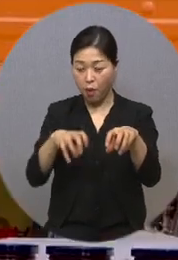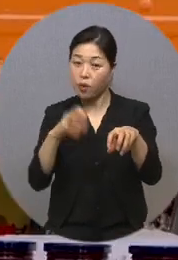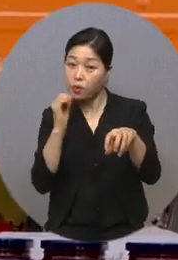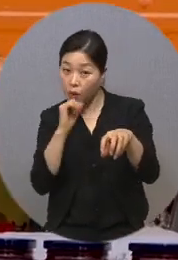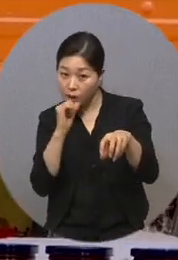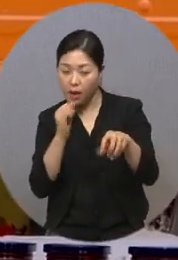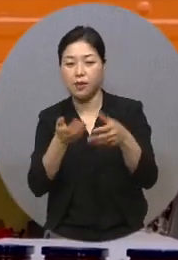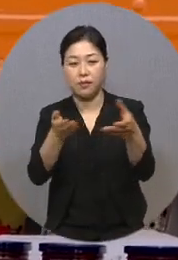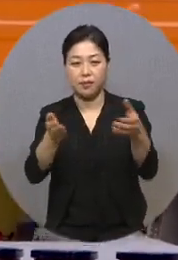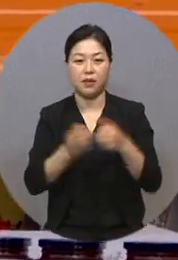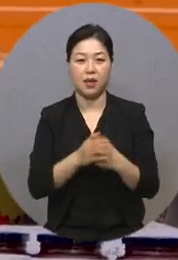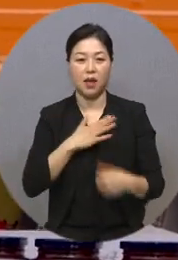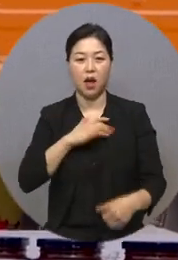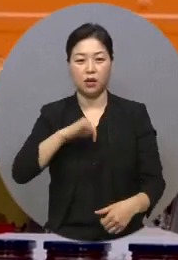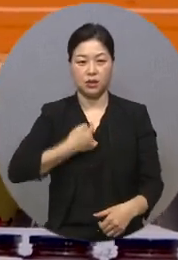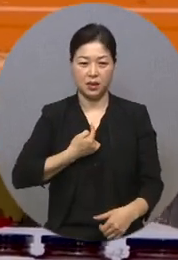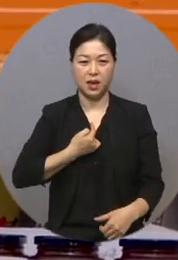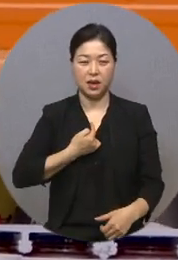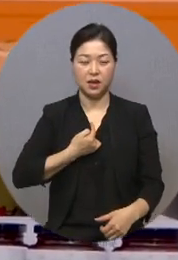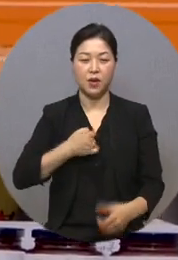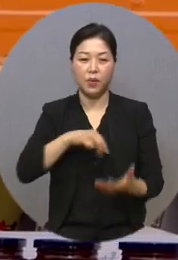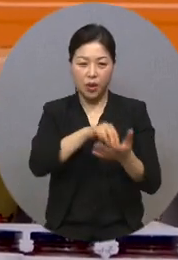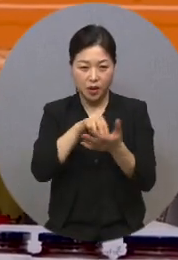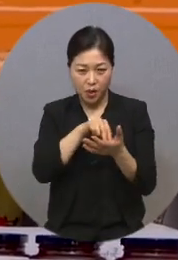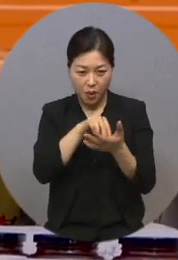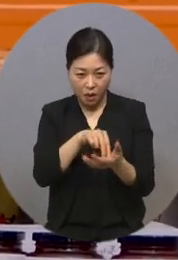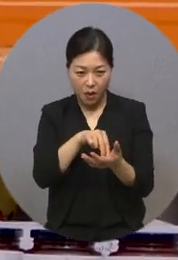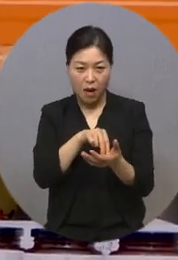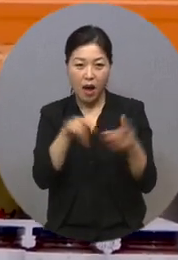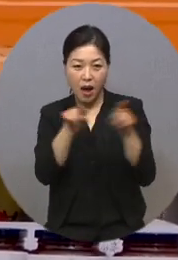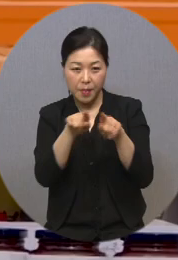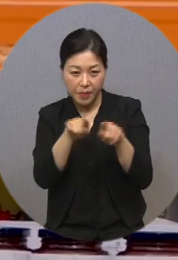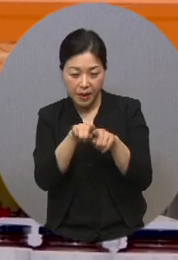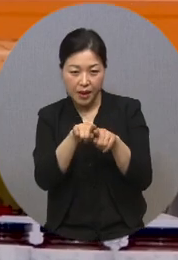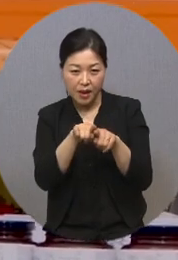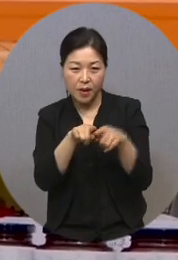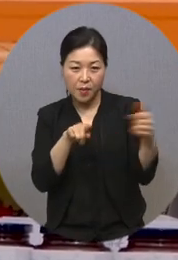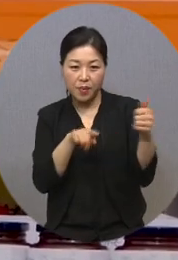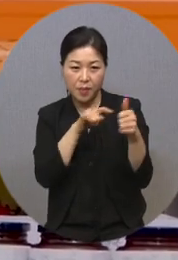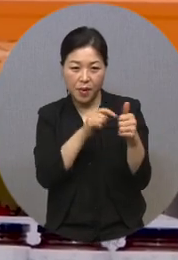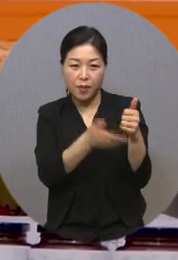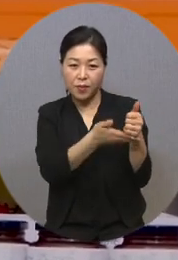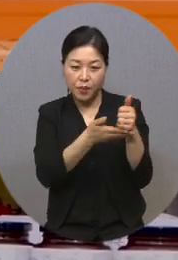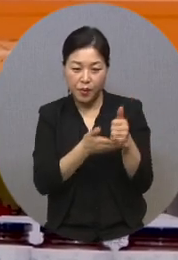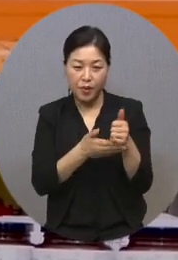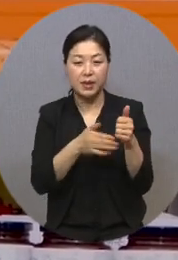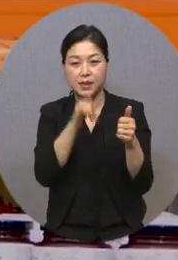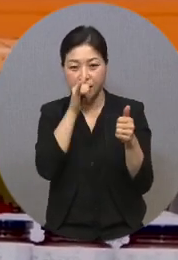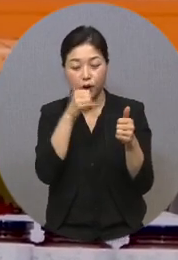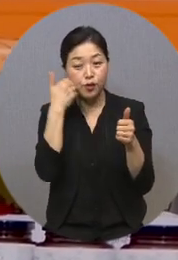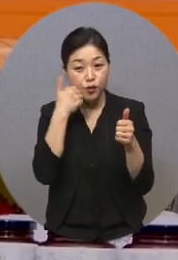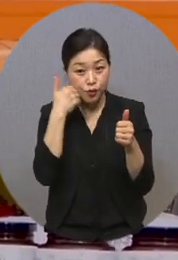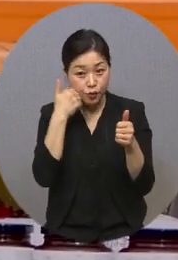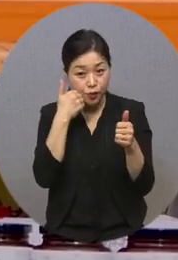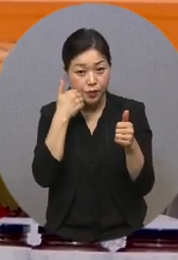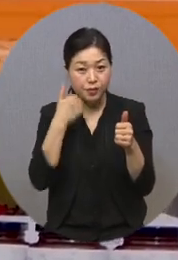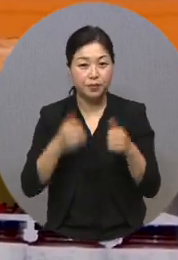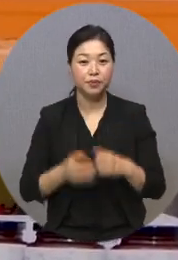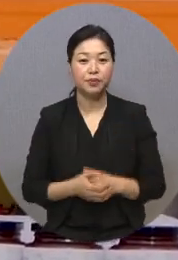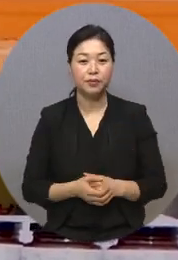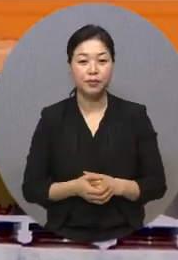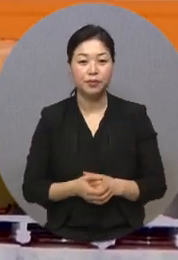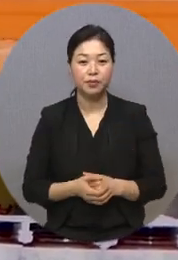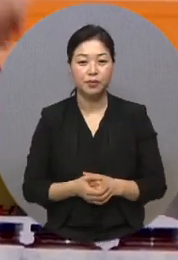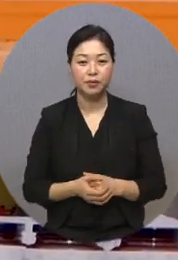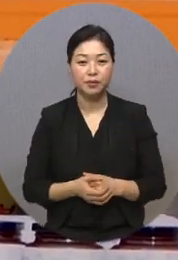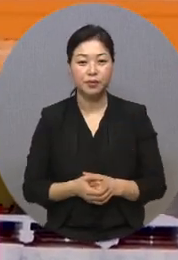하는데요. 아, 혼자 다니면 외롭잖아요. 그래서 짜잔! 오늘의 초대 손님이 계십니다. 누굴지 과연